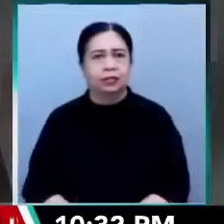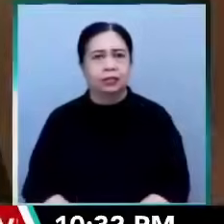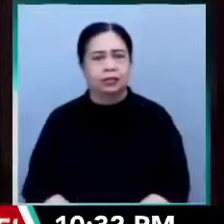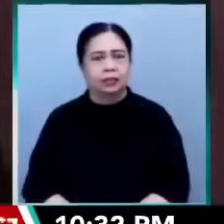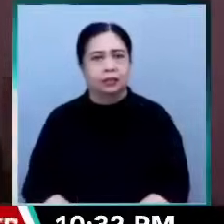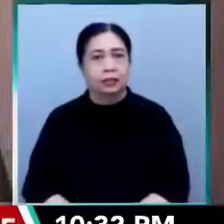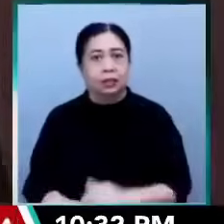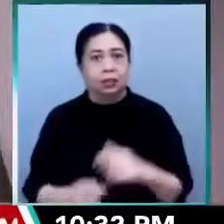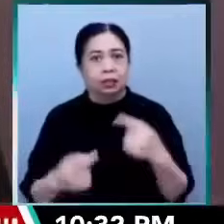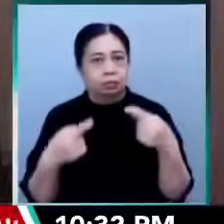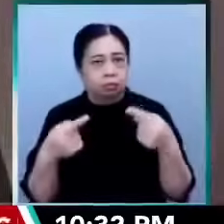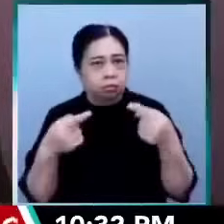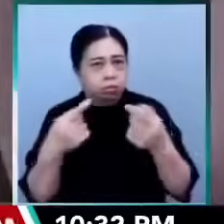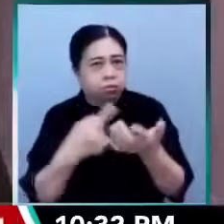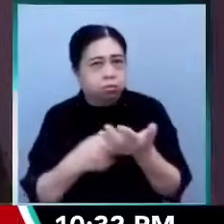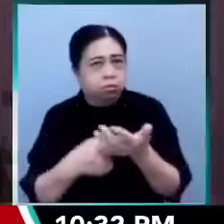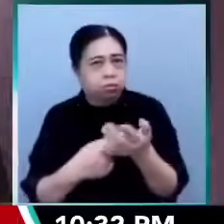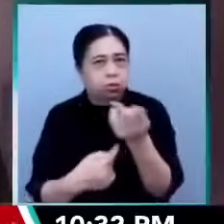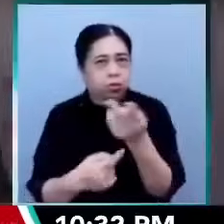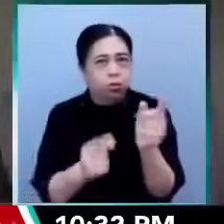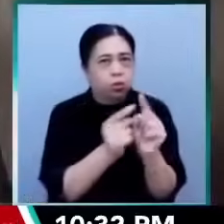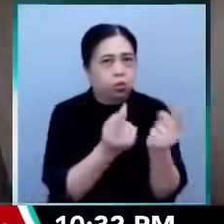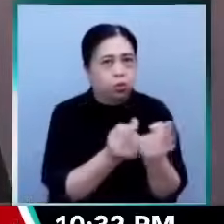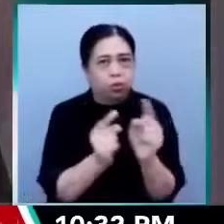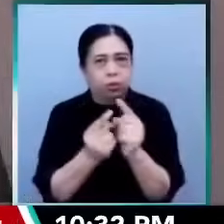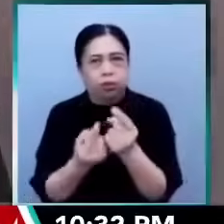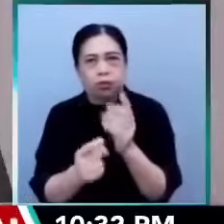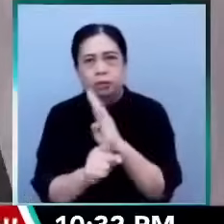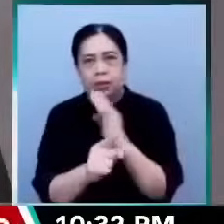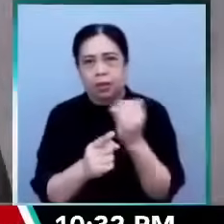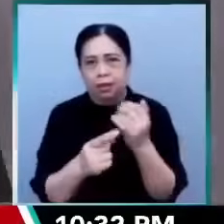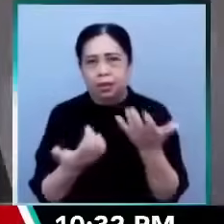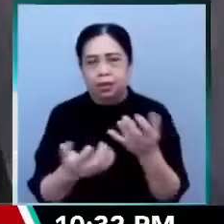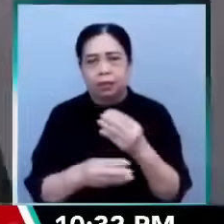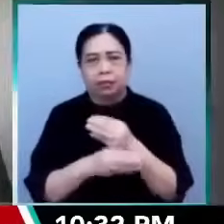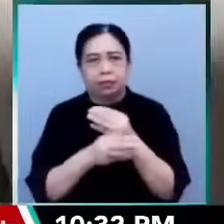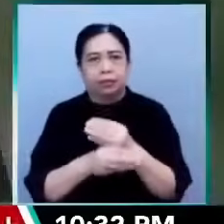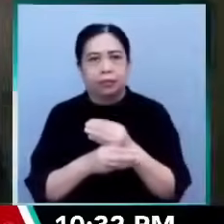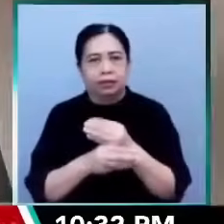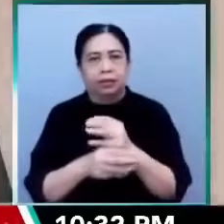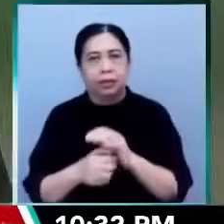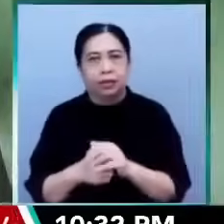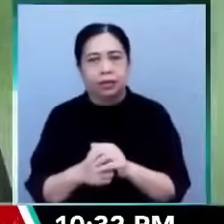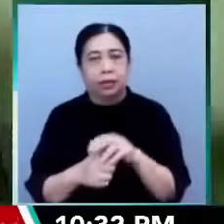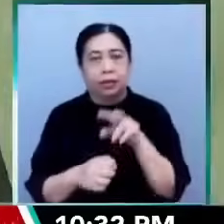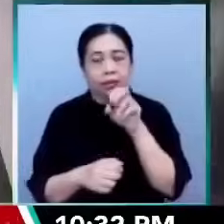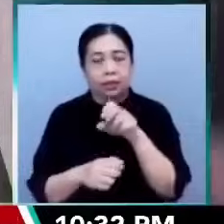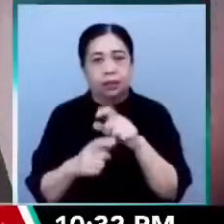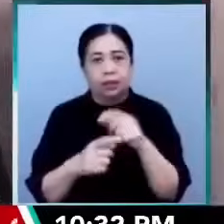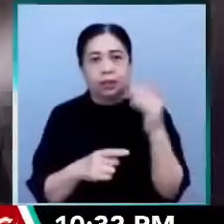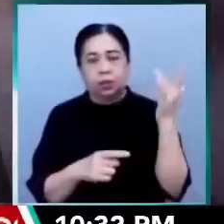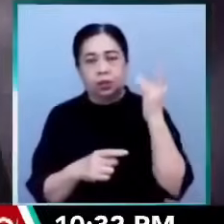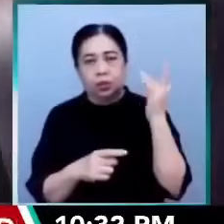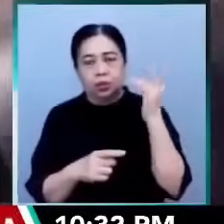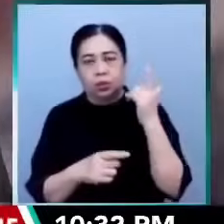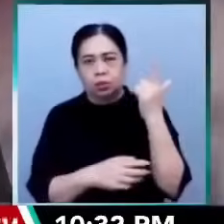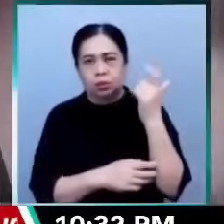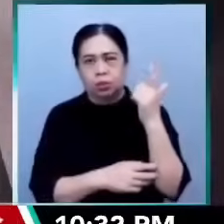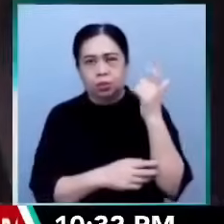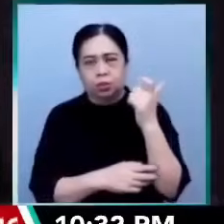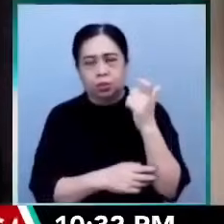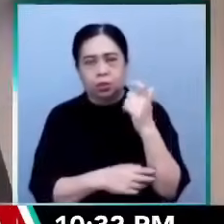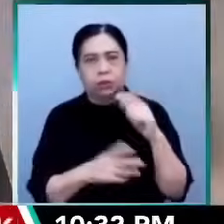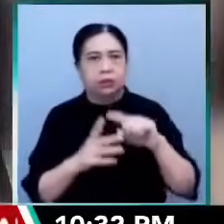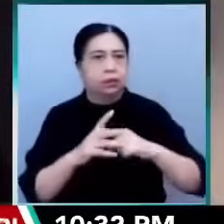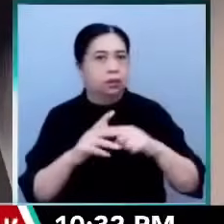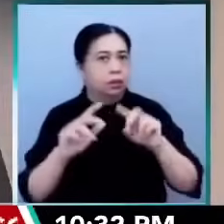Sa pagtatalo ng dalawang grupo sa barangay Maingaran, Masbate City, narinig ang mga putok ng baril. Sa inisyal na